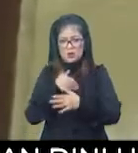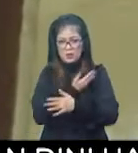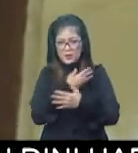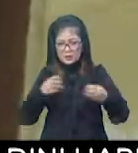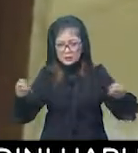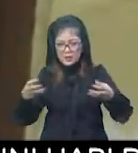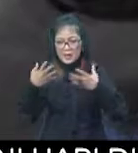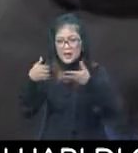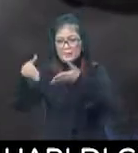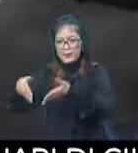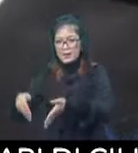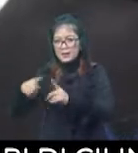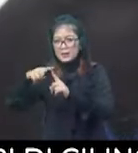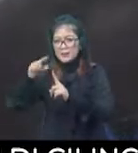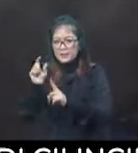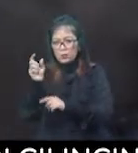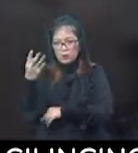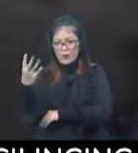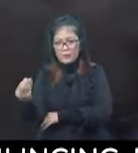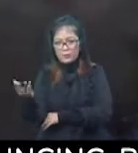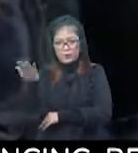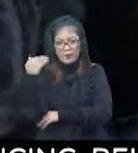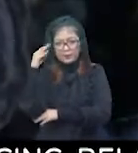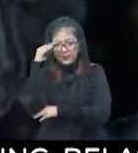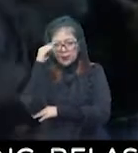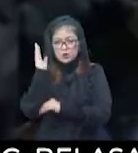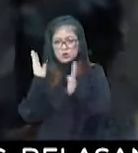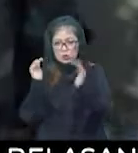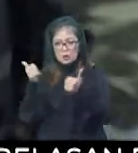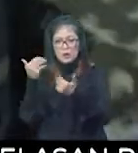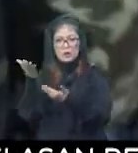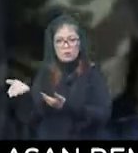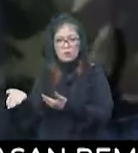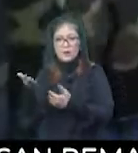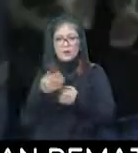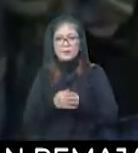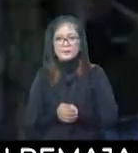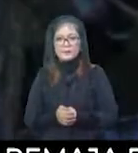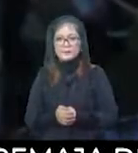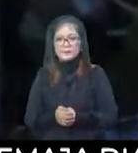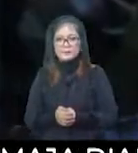di TPU desa setempat pagi tadi. Dari Batang, Jawa Tengah, Suryono Soekarno, iNews melaporkan.